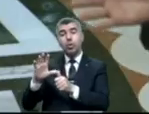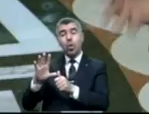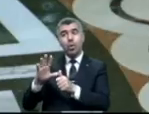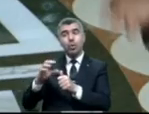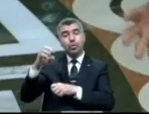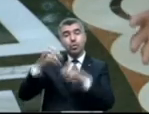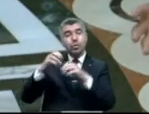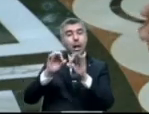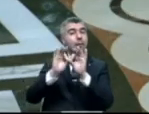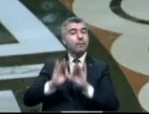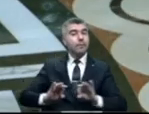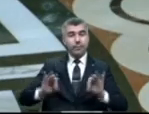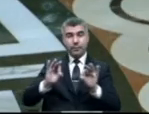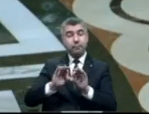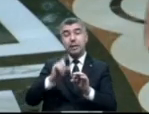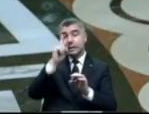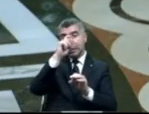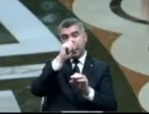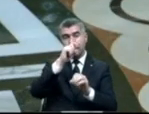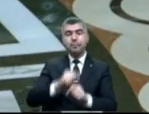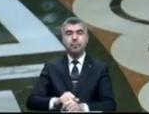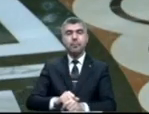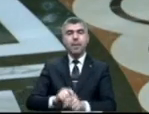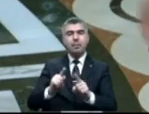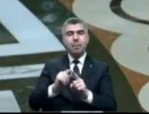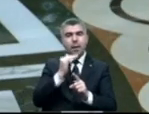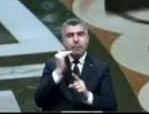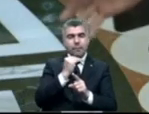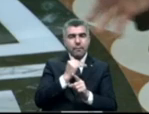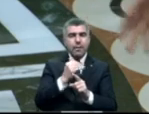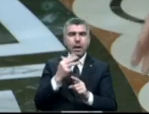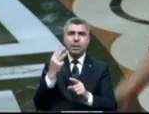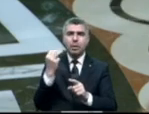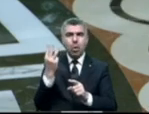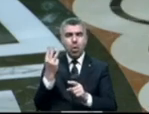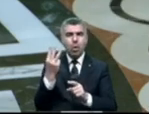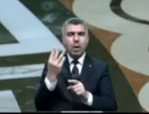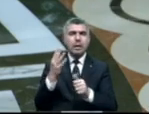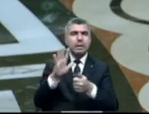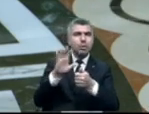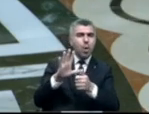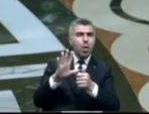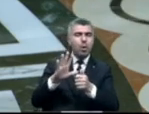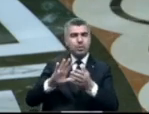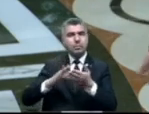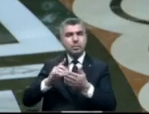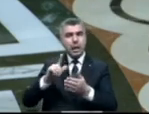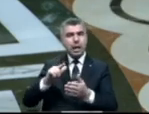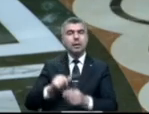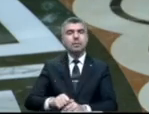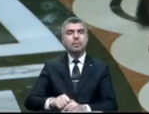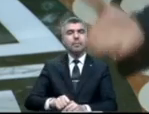ديال الجفاف، هذا هو اللي صعيب. اما التدخل اللي كيكون استعجالي هذا كيكون في 3 شهور، يكون في 4 شهور، في 6 شهور، وكيكون هذا